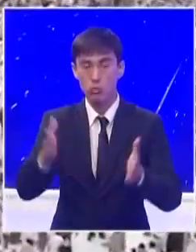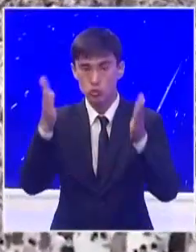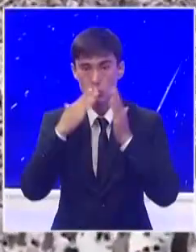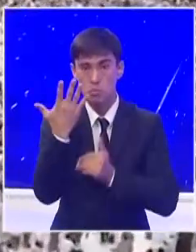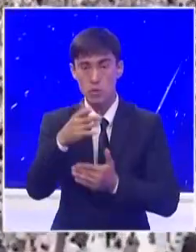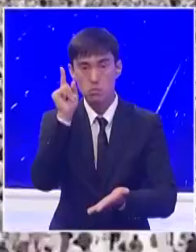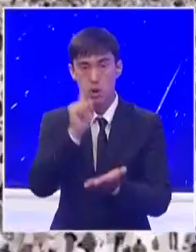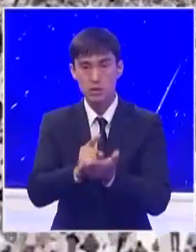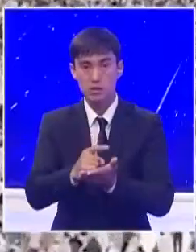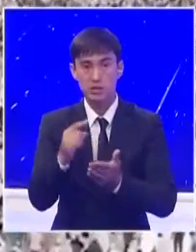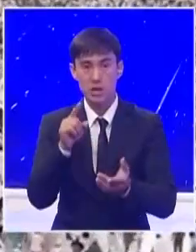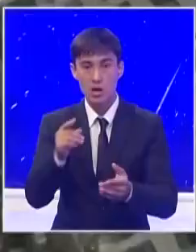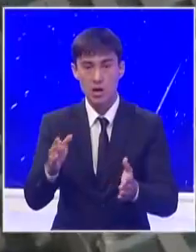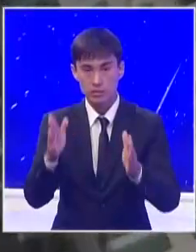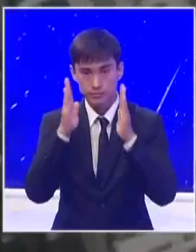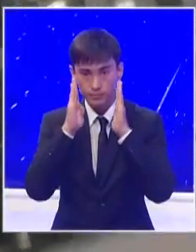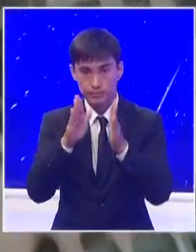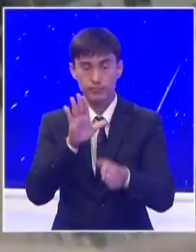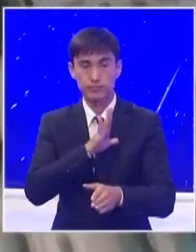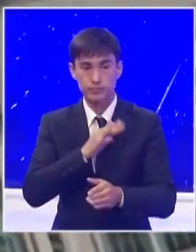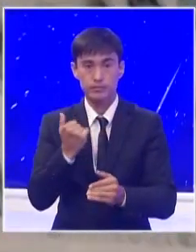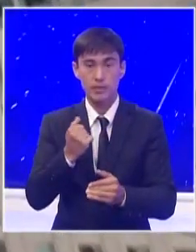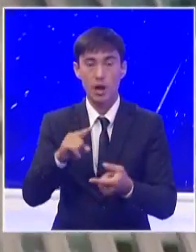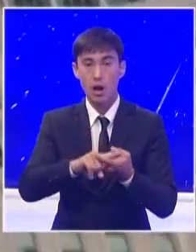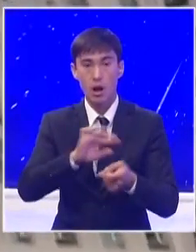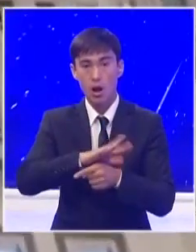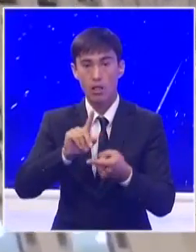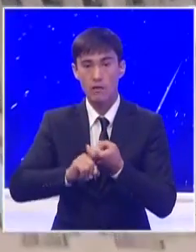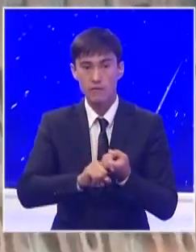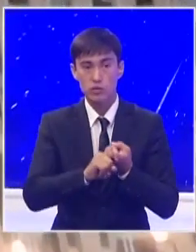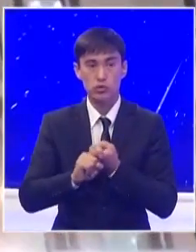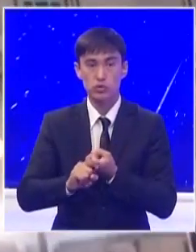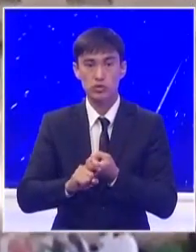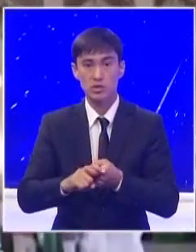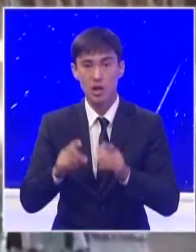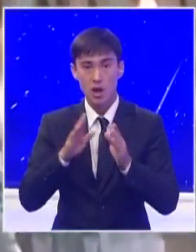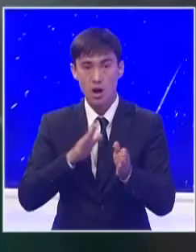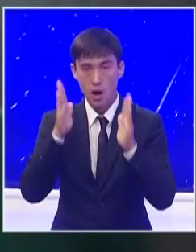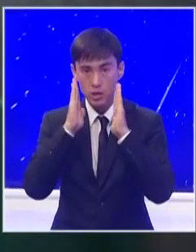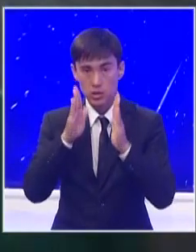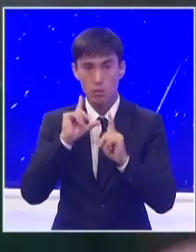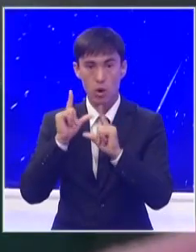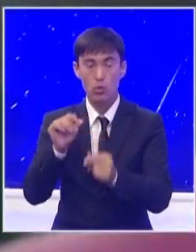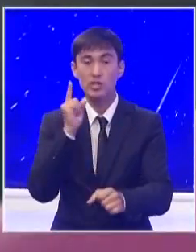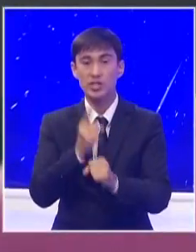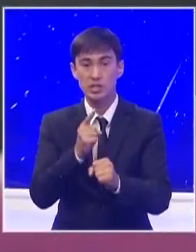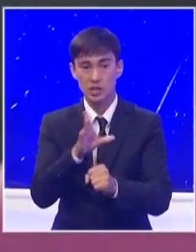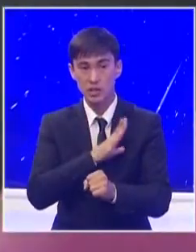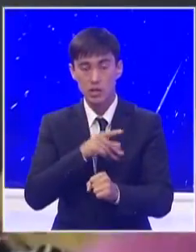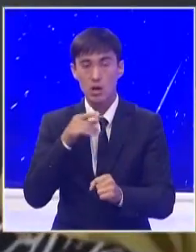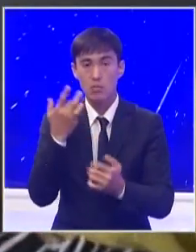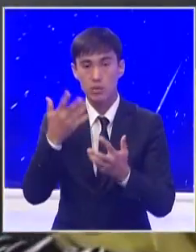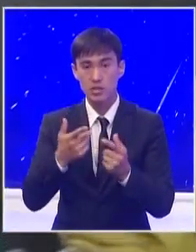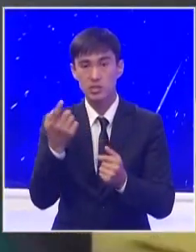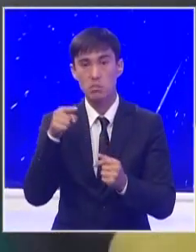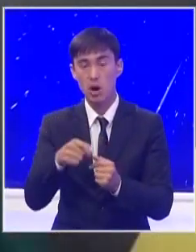қажылық басталды. Соңғы 2 жылда коронавирус індетіне байланысты қажылыққа бару шектелген еді. Өткен жылдары шетелден бірнеше мың адам ғана